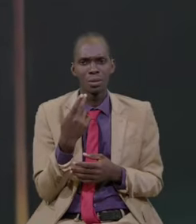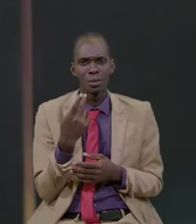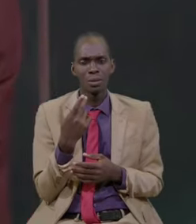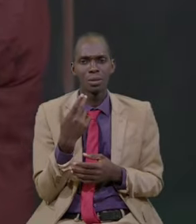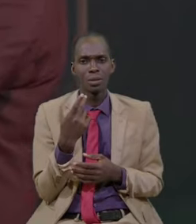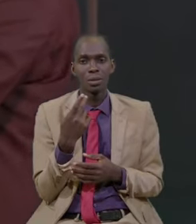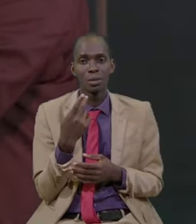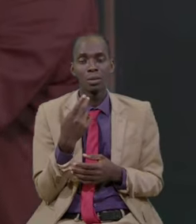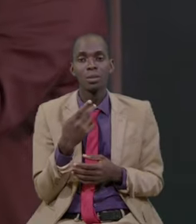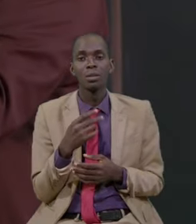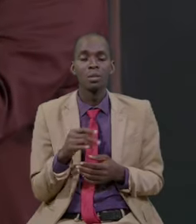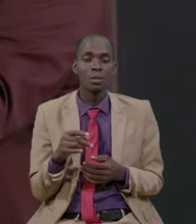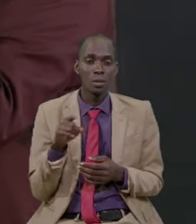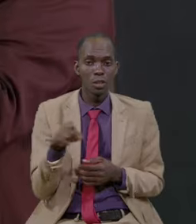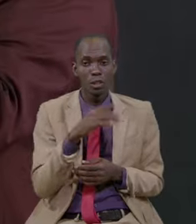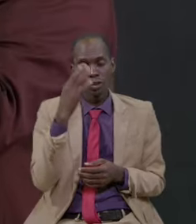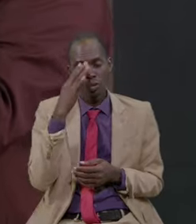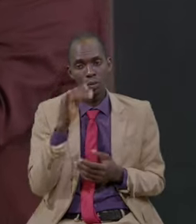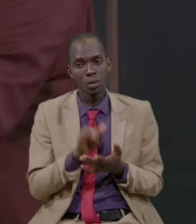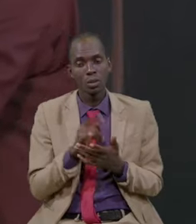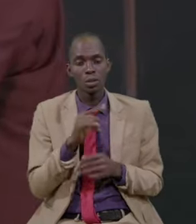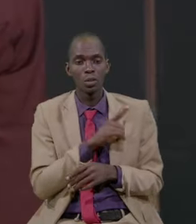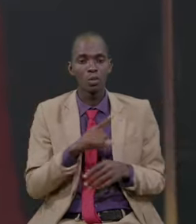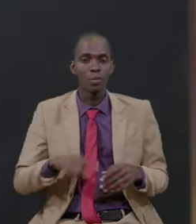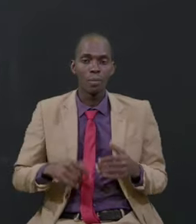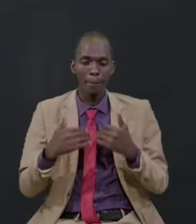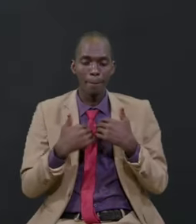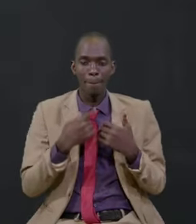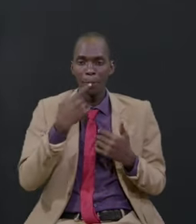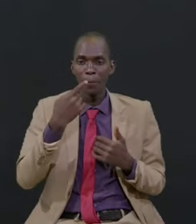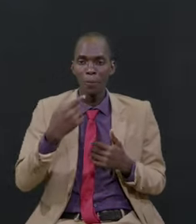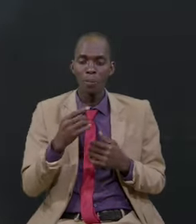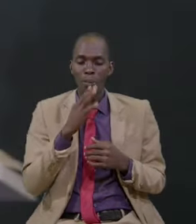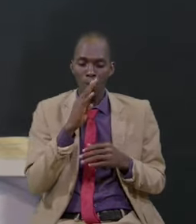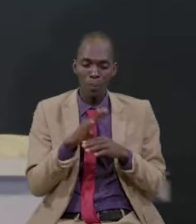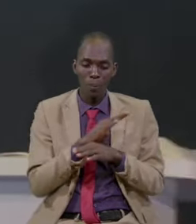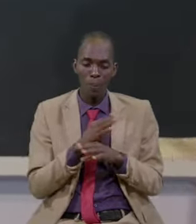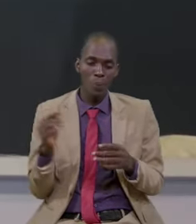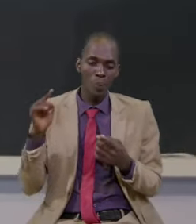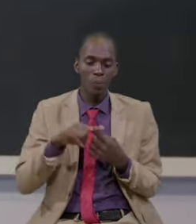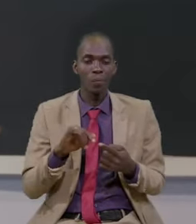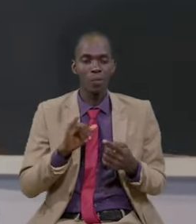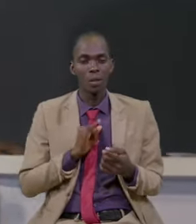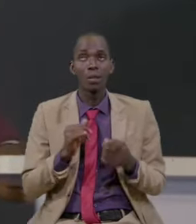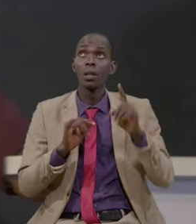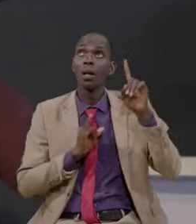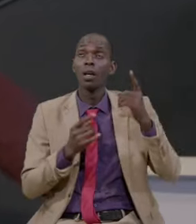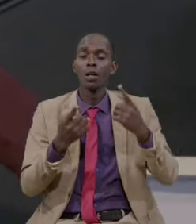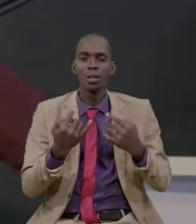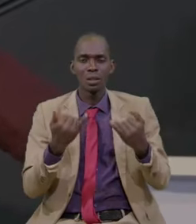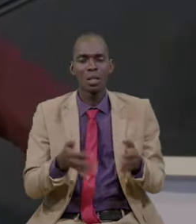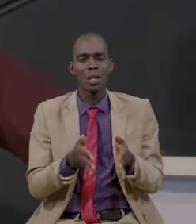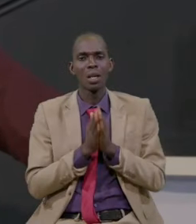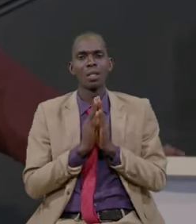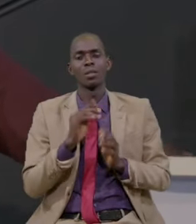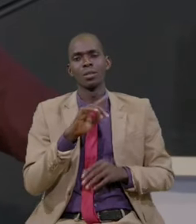Ils savent que le Seigneur a dit, faites-les valoir jusqu'à ce que je vienne. Et ils demandent, quand est-ce que